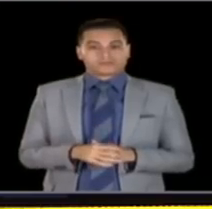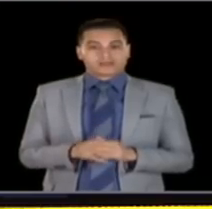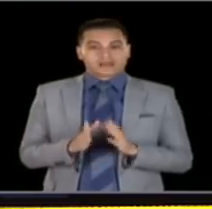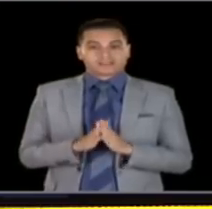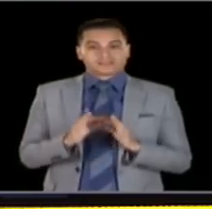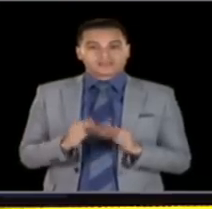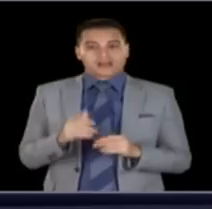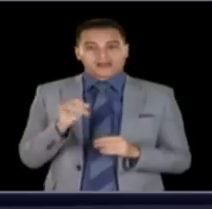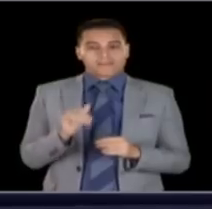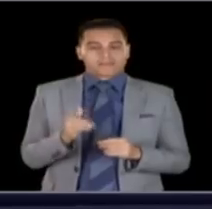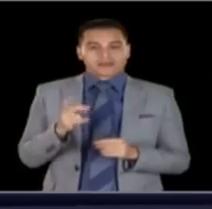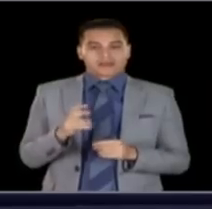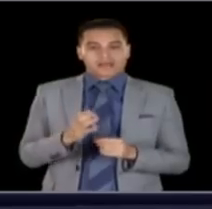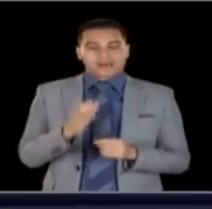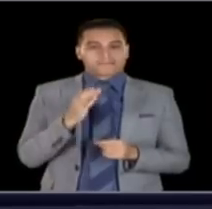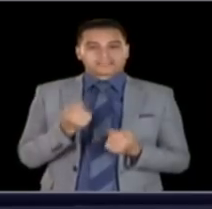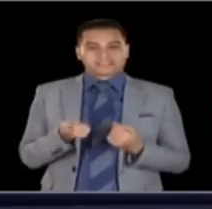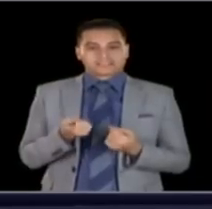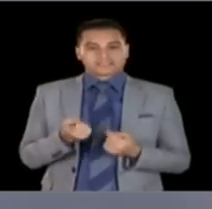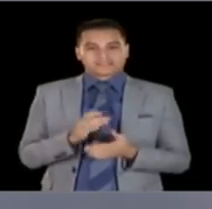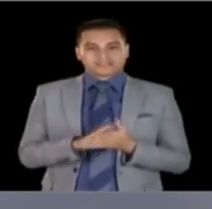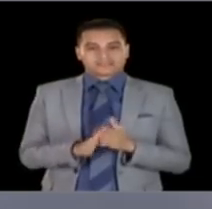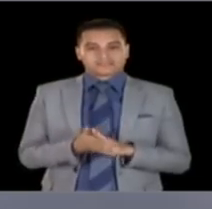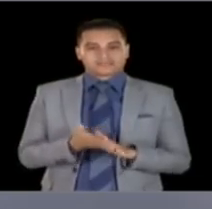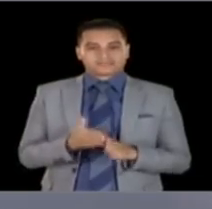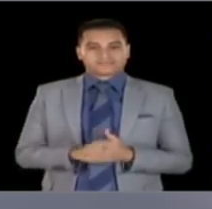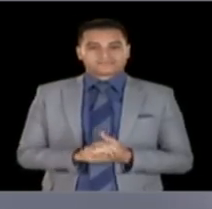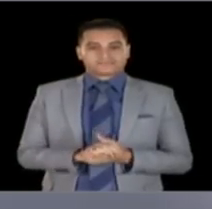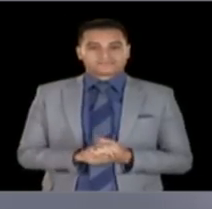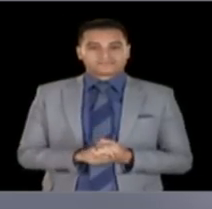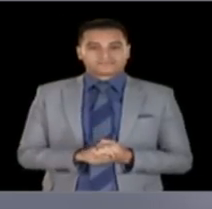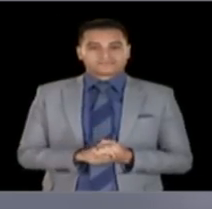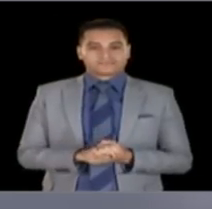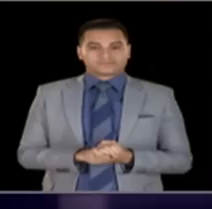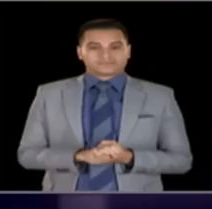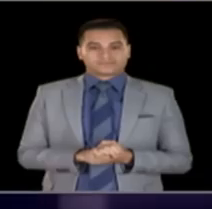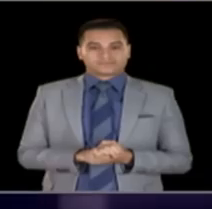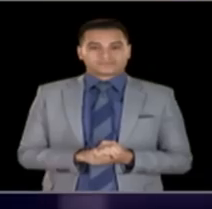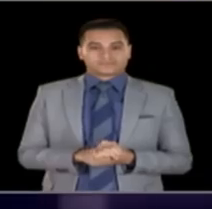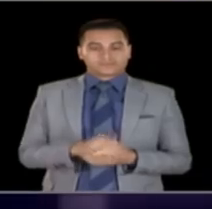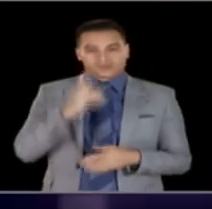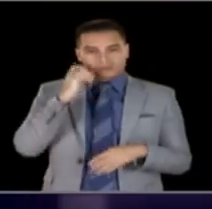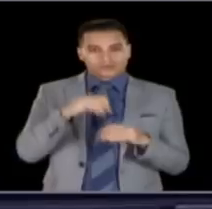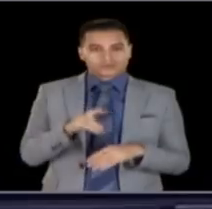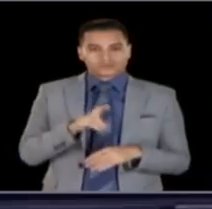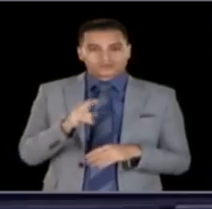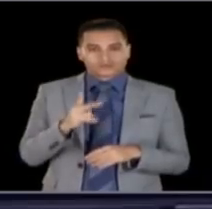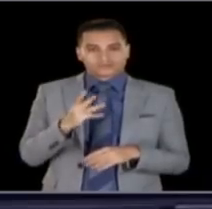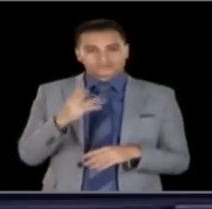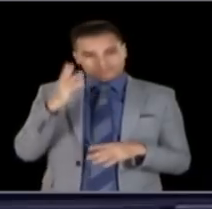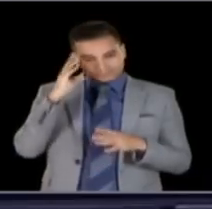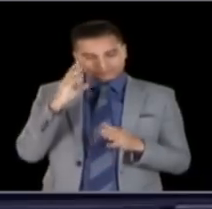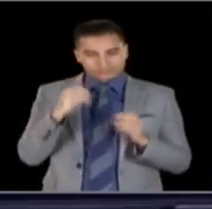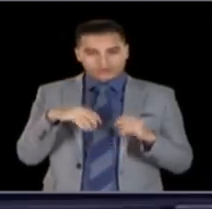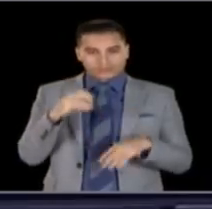للأسف الشديد أميرة ما جاوبتش على 8 أسئلة، هي توترت من أول وتاني سؤال، خلاص